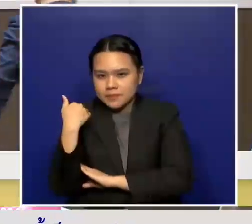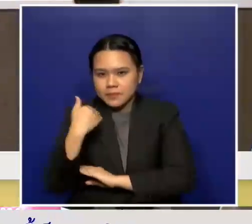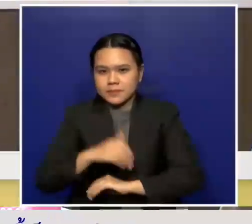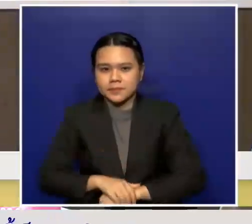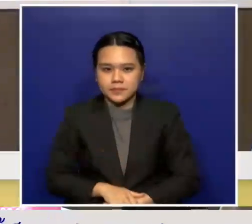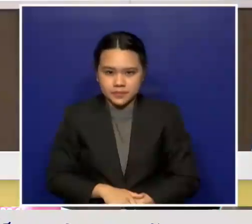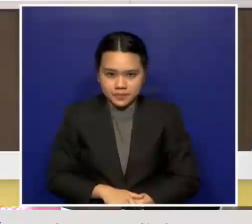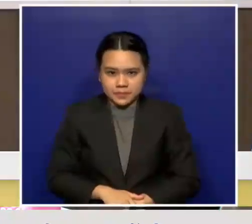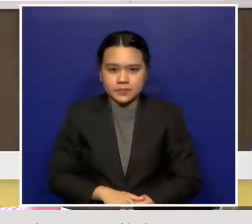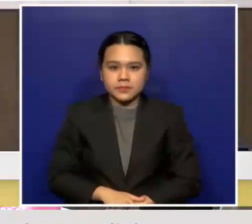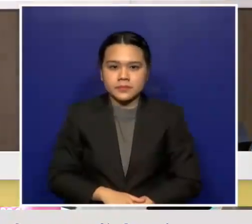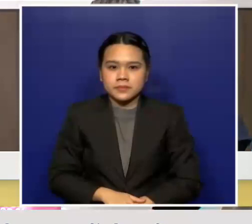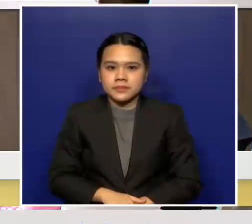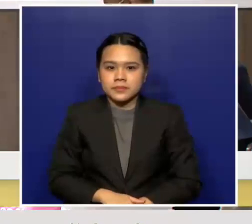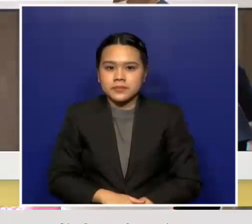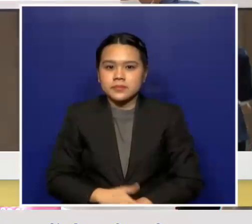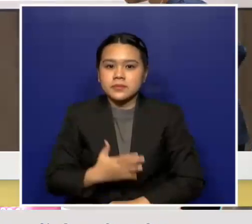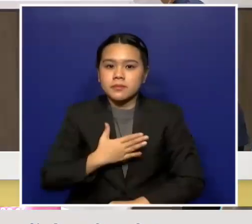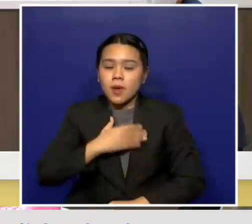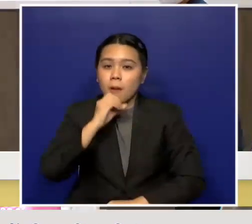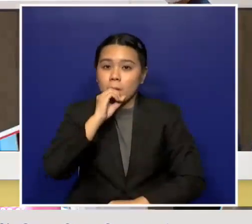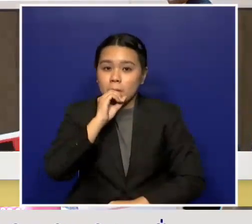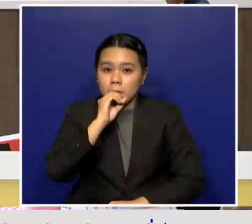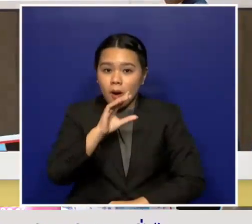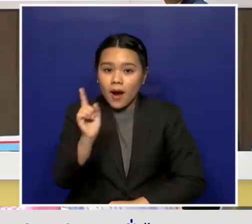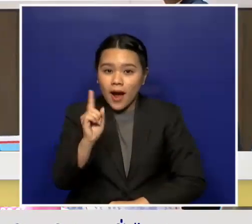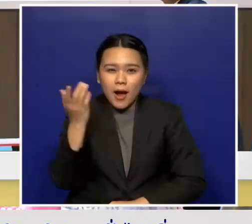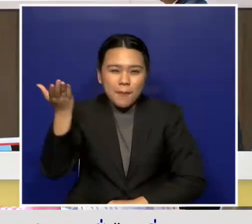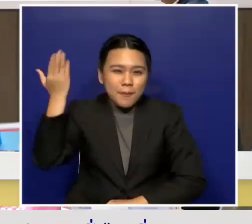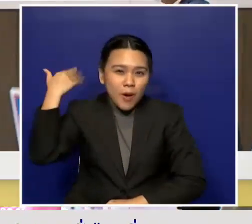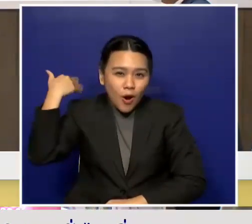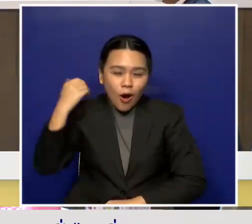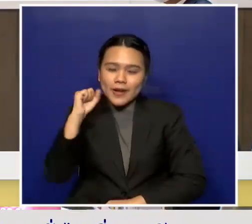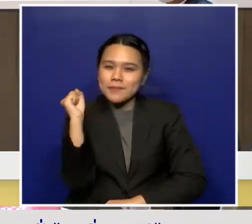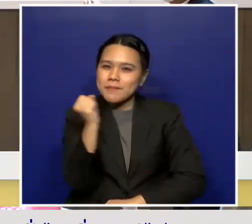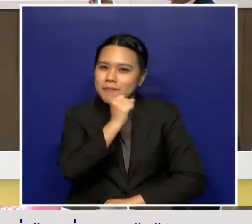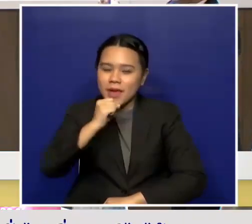ผมอยากจะบอกว่าสมัยก่อนเราเคยฟังเพลง16ปีแห่งความหลัง